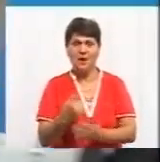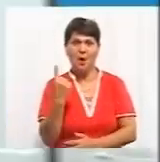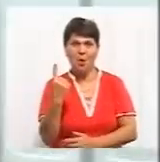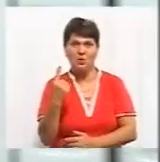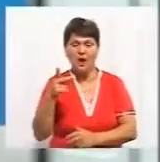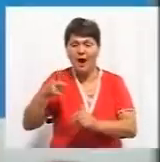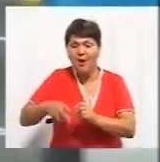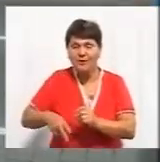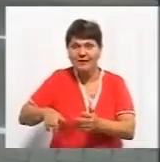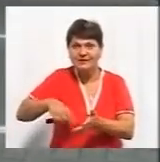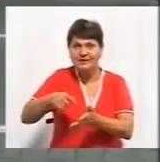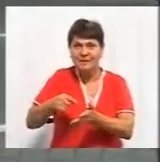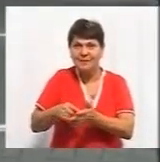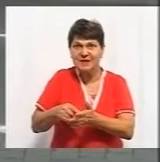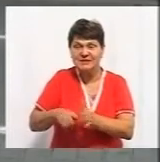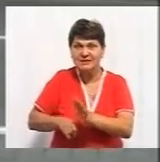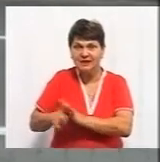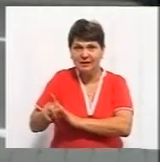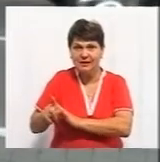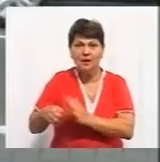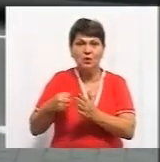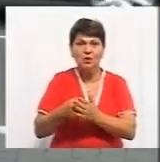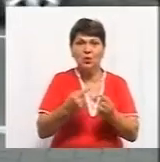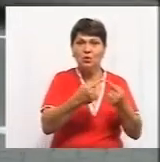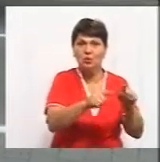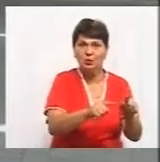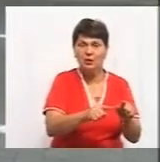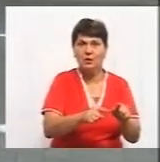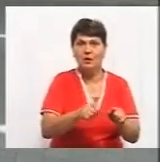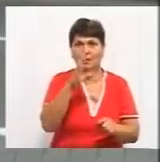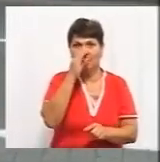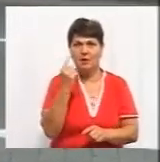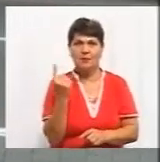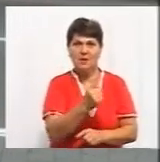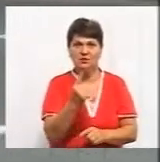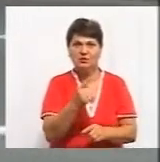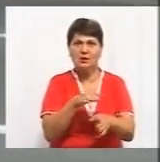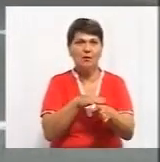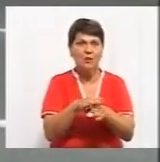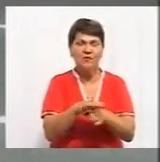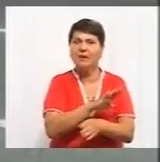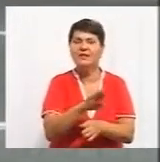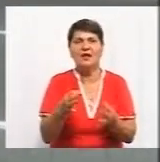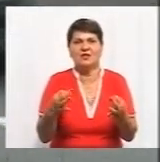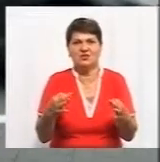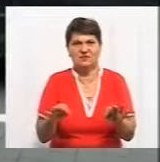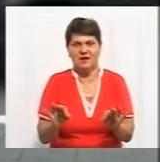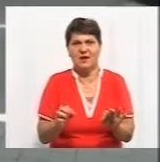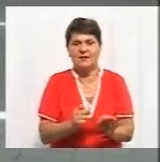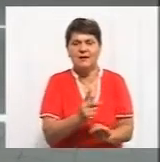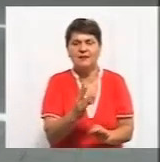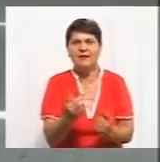кінця міста в інший, по-перше, маршрутки переповнені, вони не переповнені, але не дозволяється велика